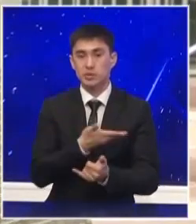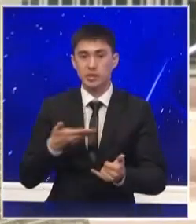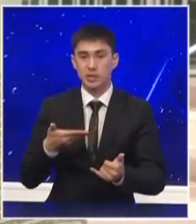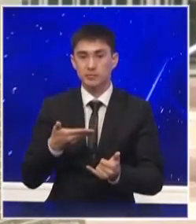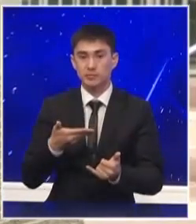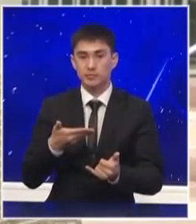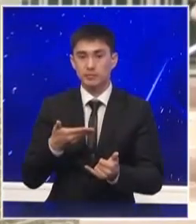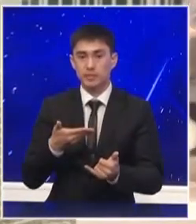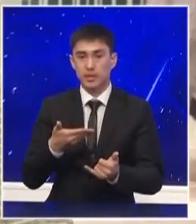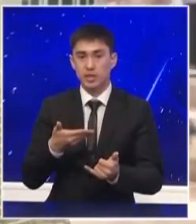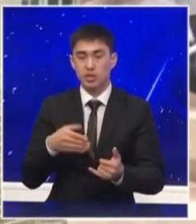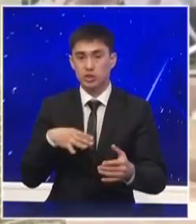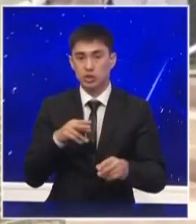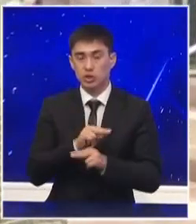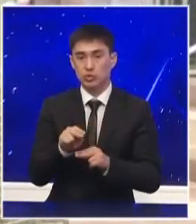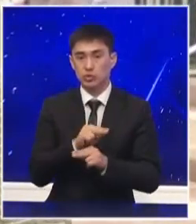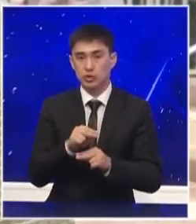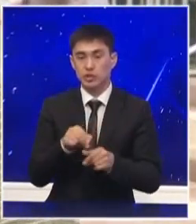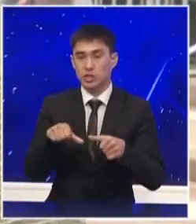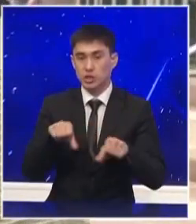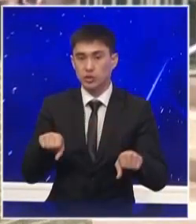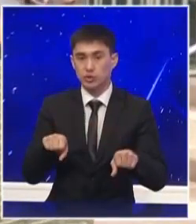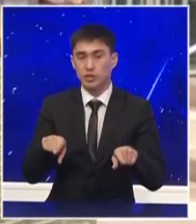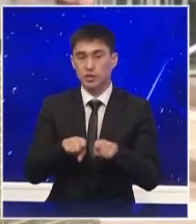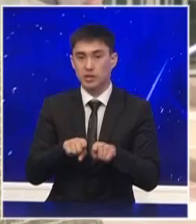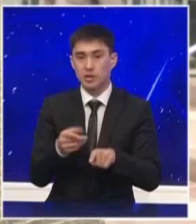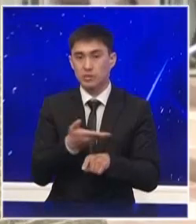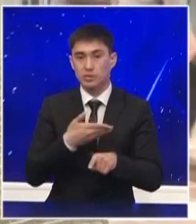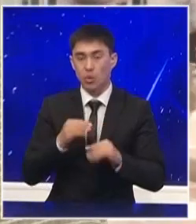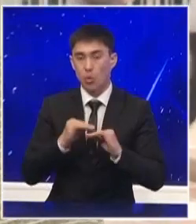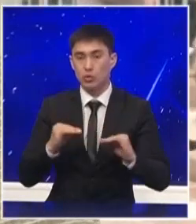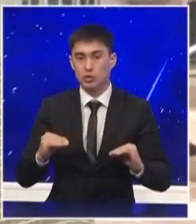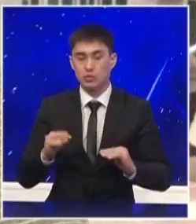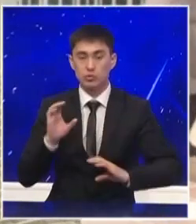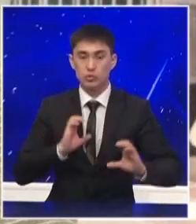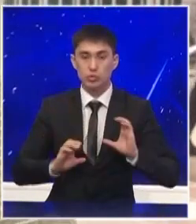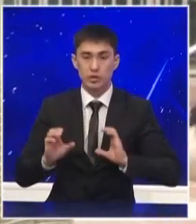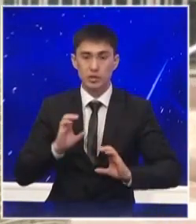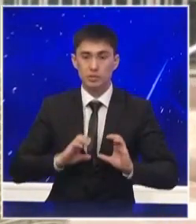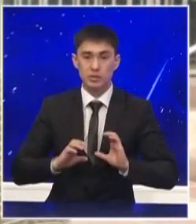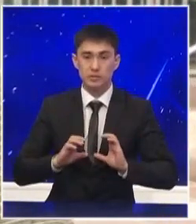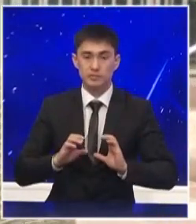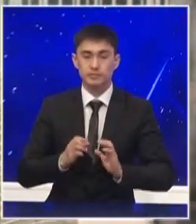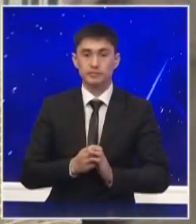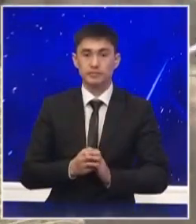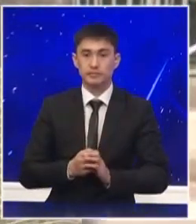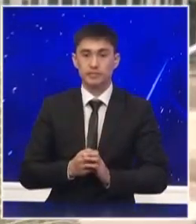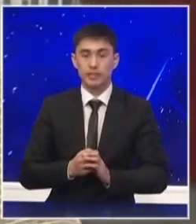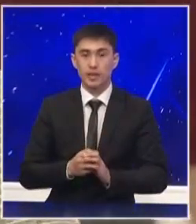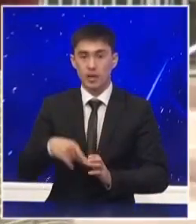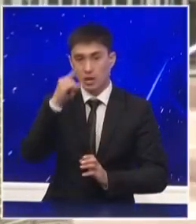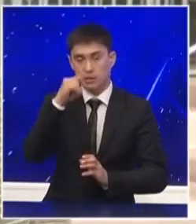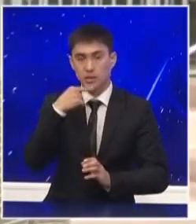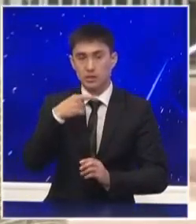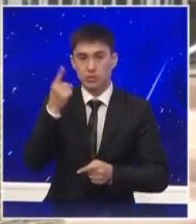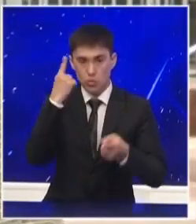мысалы, жаттықтырушы ретінде, төреші ретінде мына оқушыларымыз, студенттеріміз, қазақ айтады ғой,